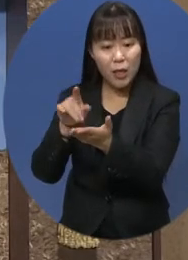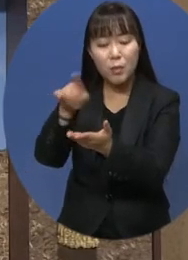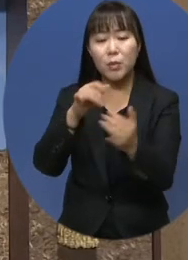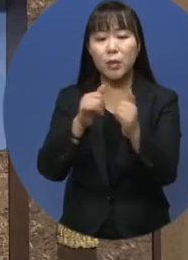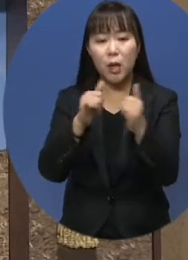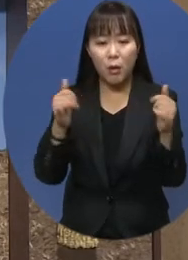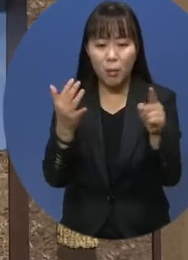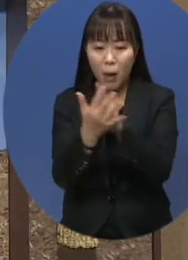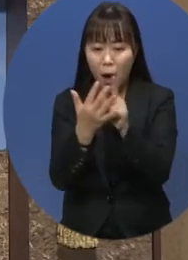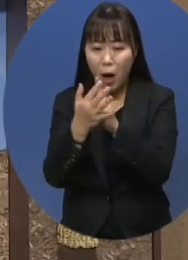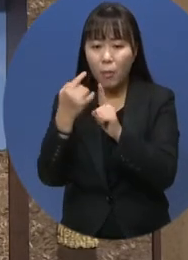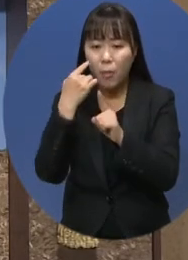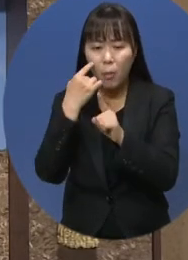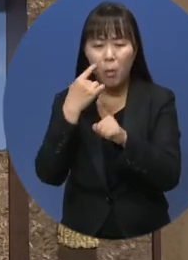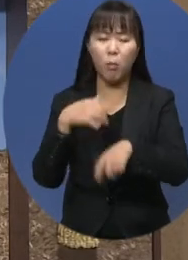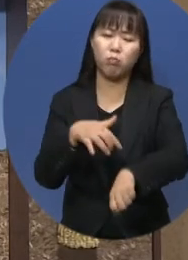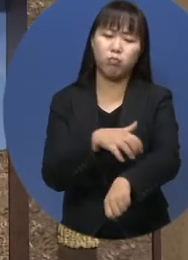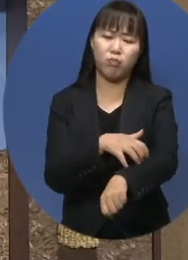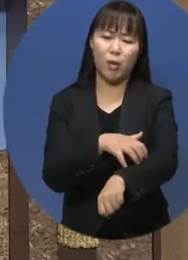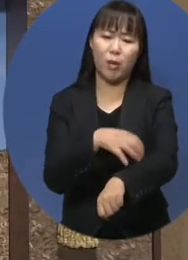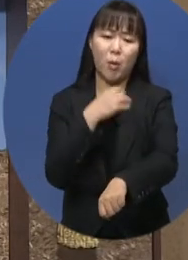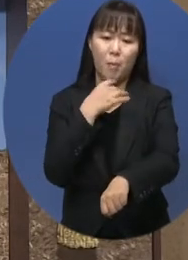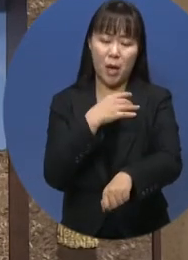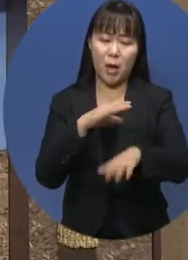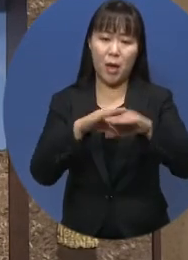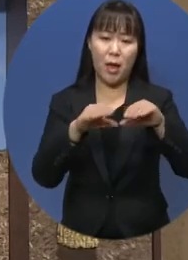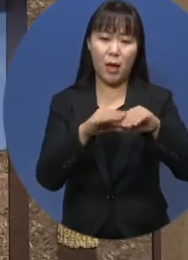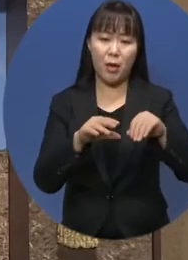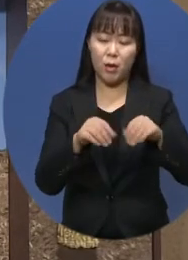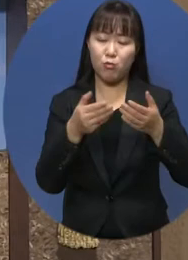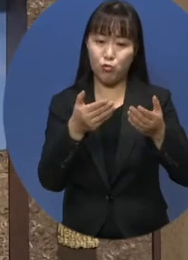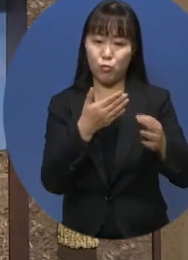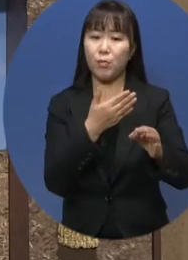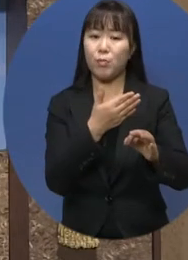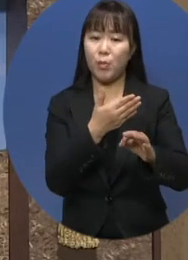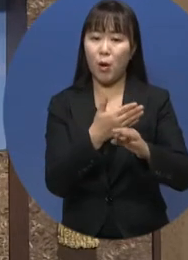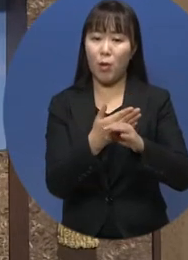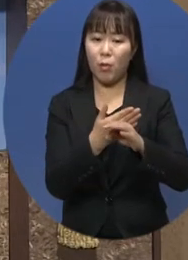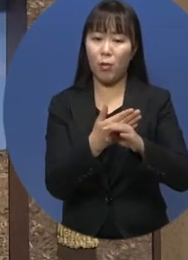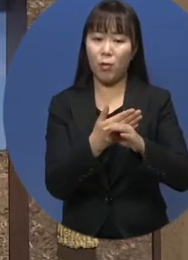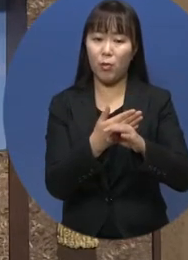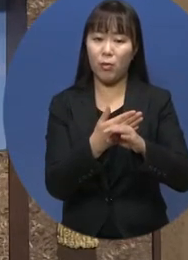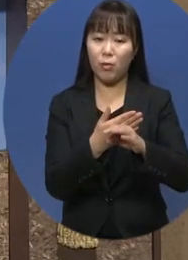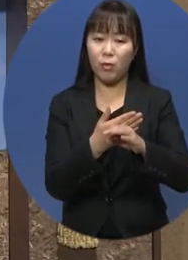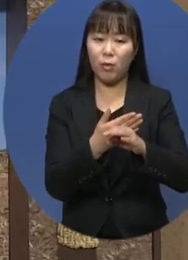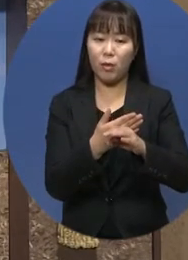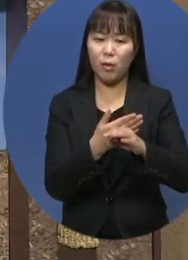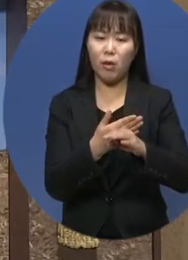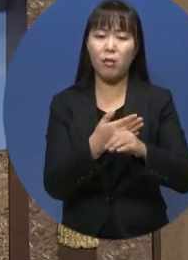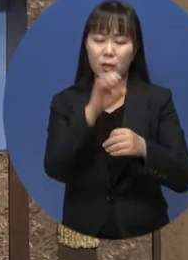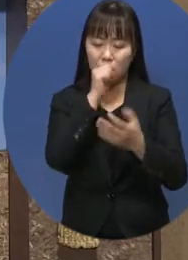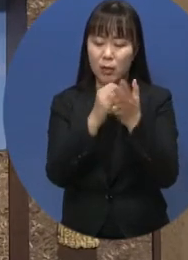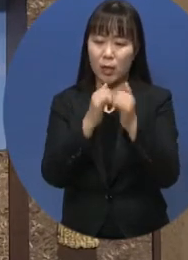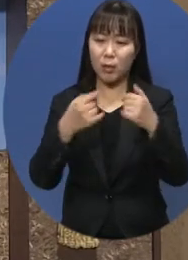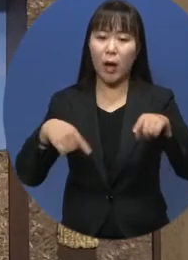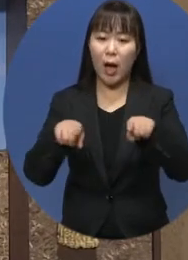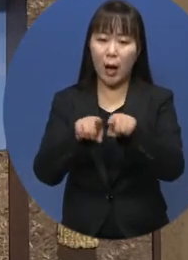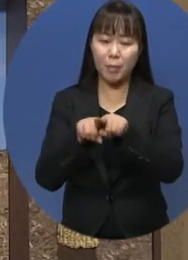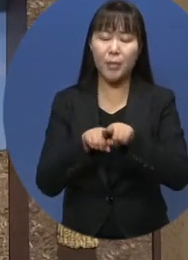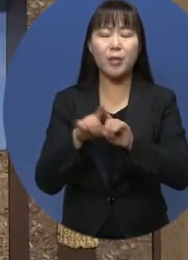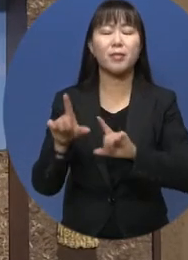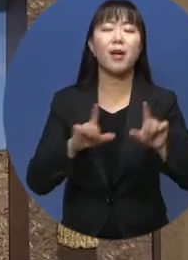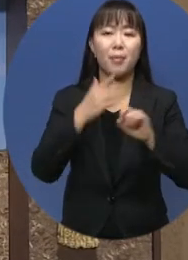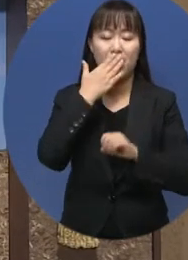분들하고 만나다보면 고 불편한 부분만 조금 해결 시켜주면 어 정 상인들과 함께 더불어 할 수가